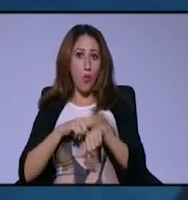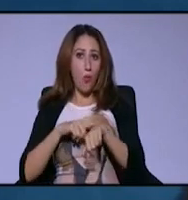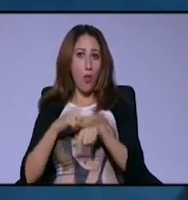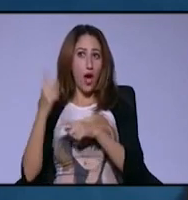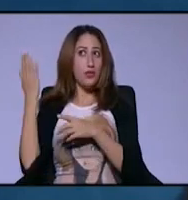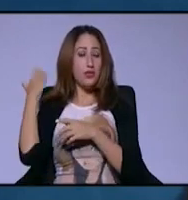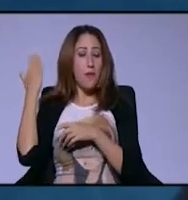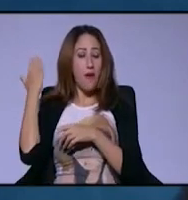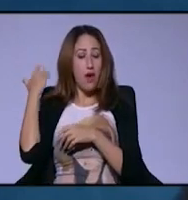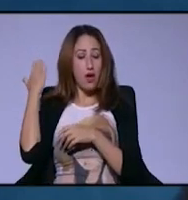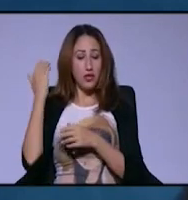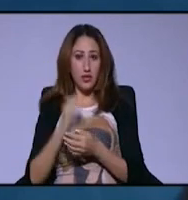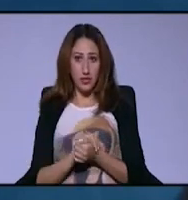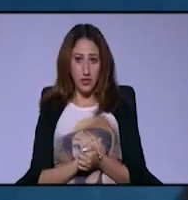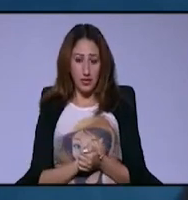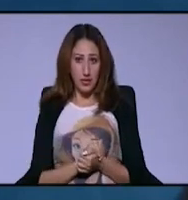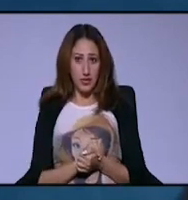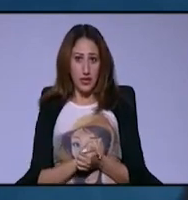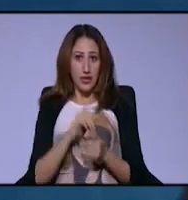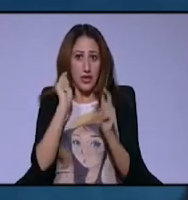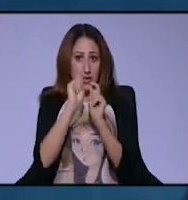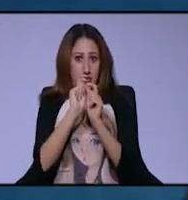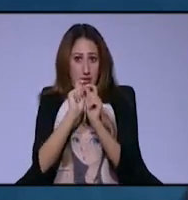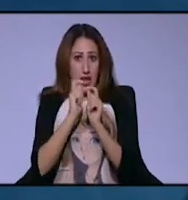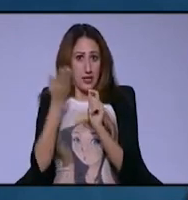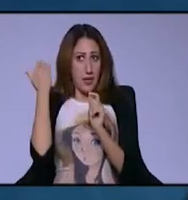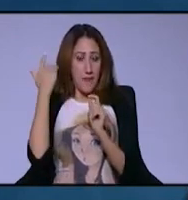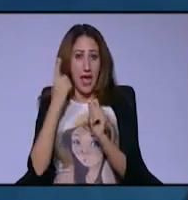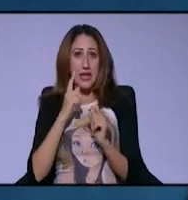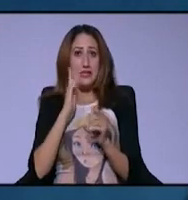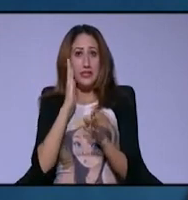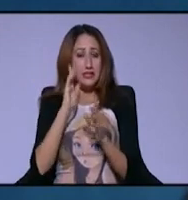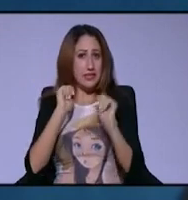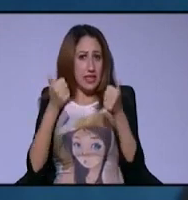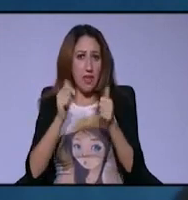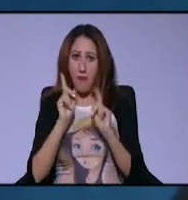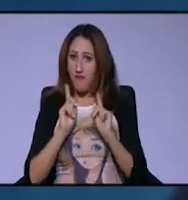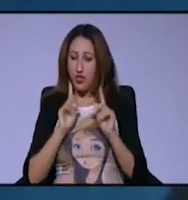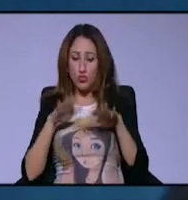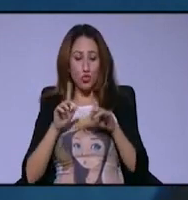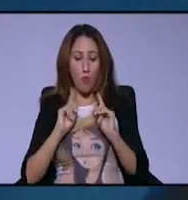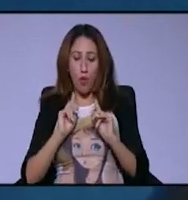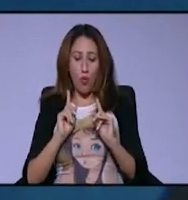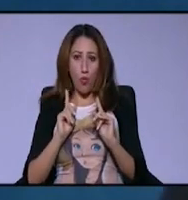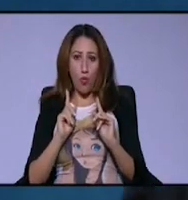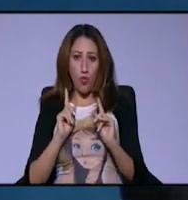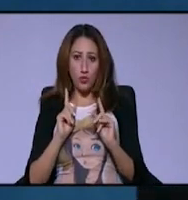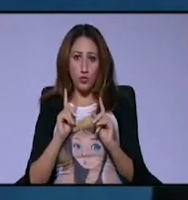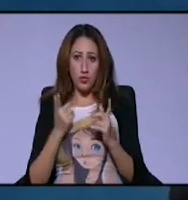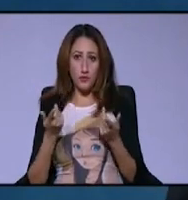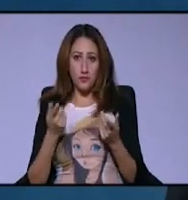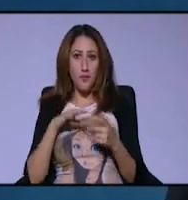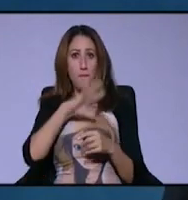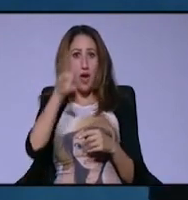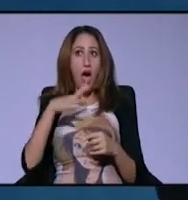لم تكن صنعة السينما متاحة، ولم تكن قد اخترعت، ولم تكن موجودة. فكان السبيل لإظهار